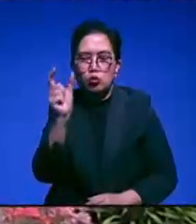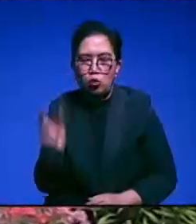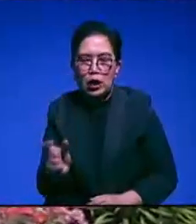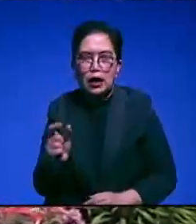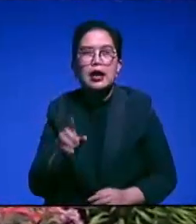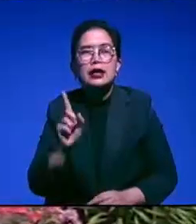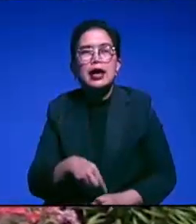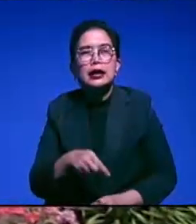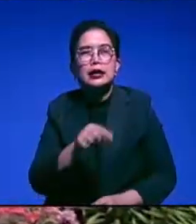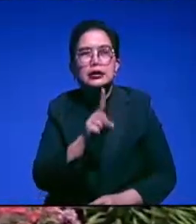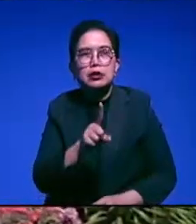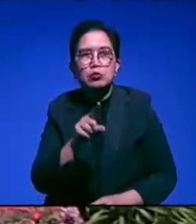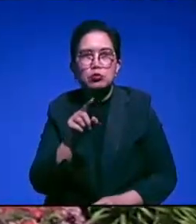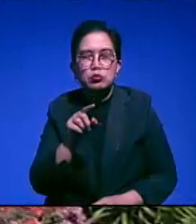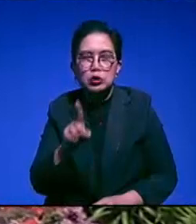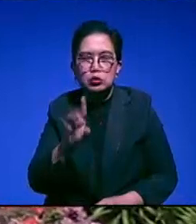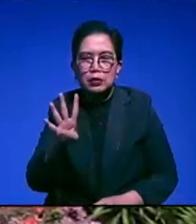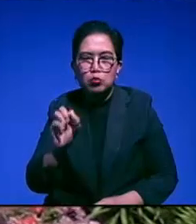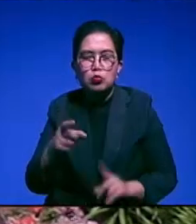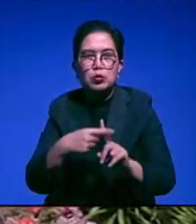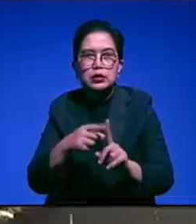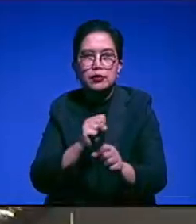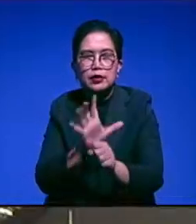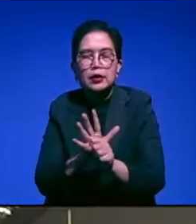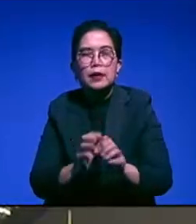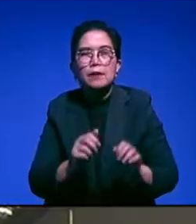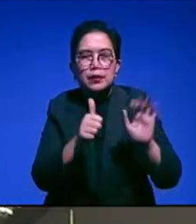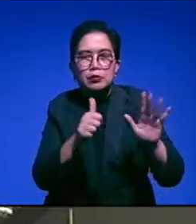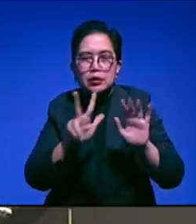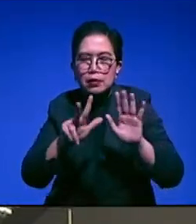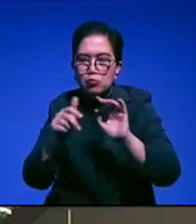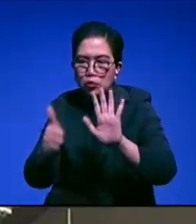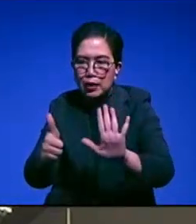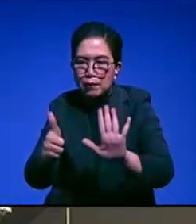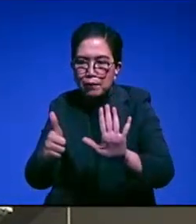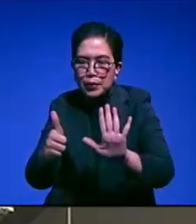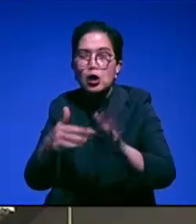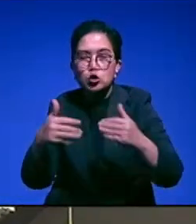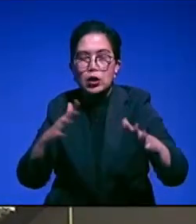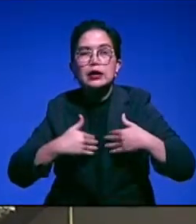Dari 1.140 yang terkonfirmasi positif, 686 pasien diantaranya